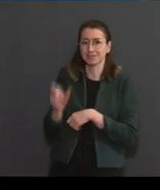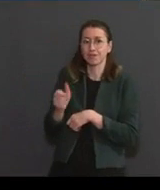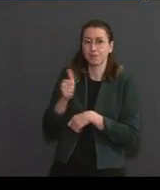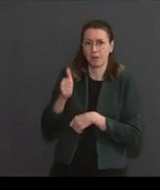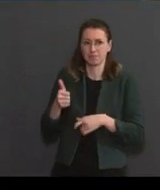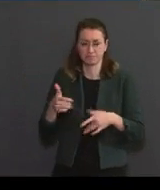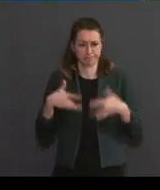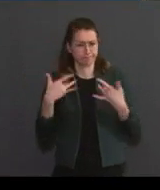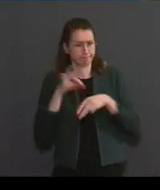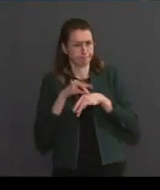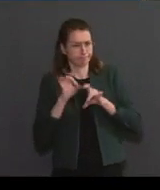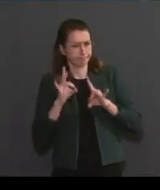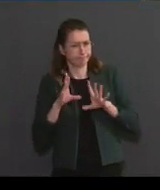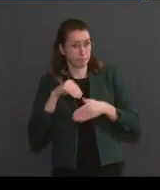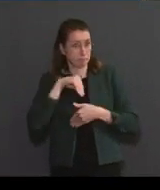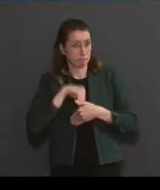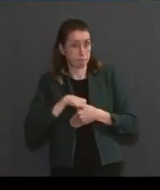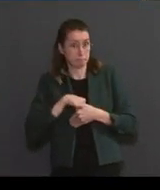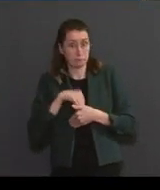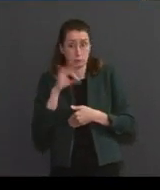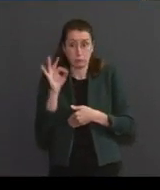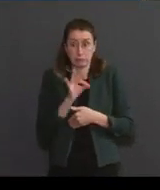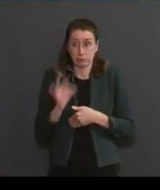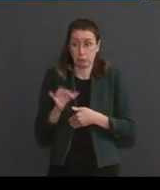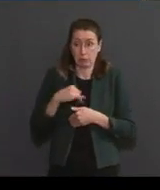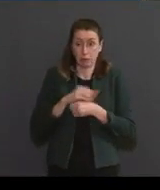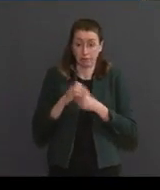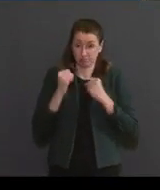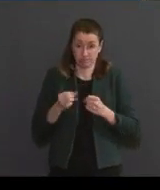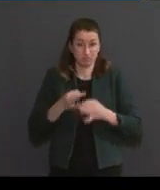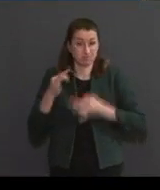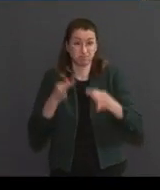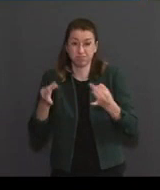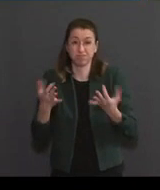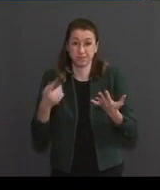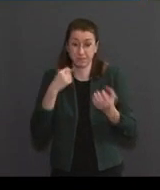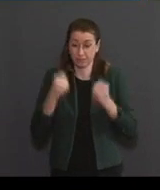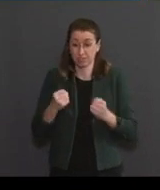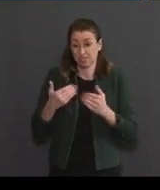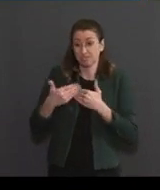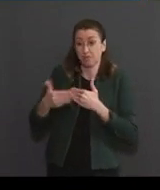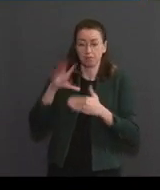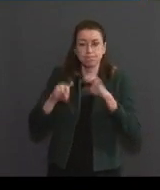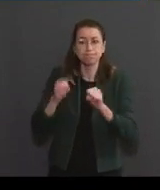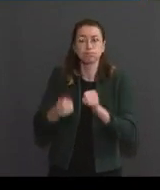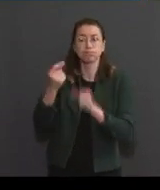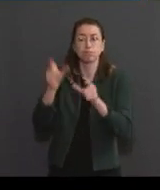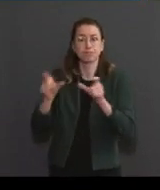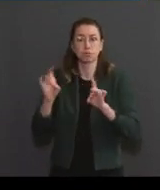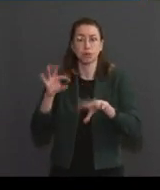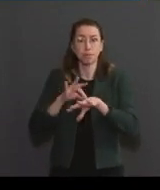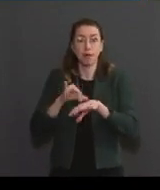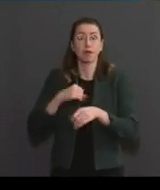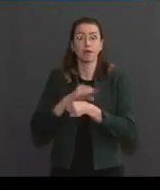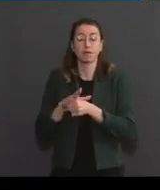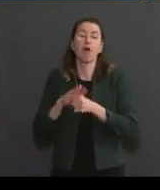Et donc, on s'attend à voir ainsi gonfler nos chiffres de nouvelles infections d'environ 10%